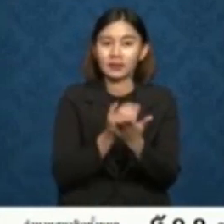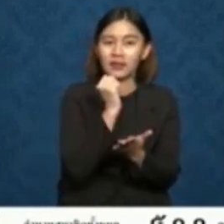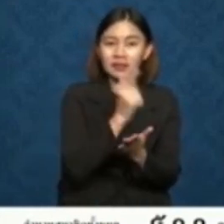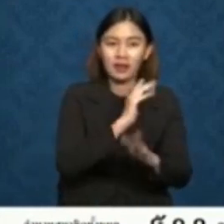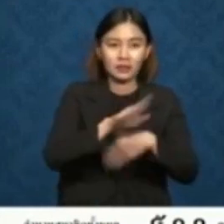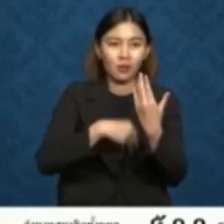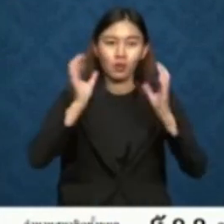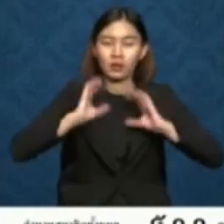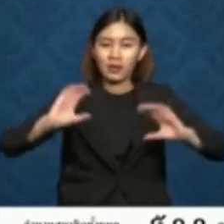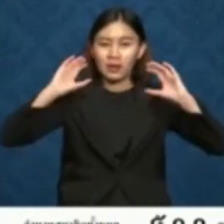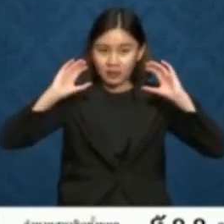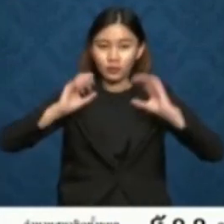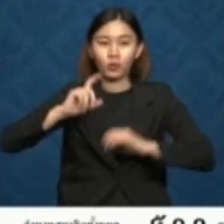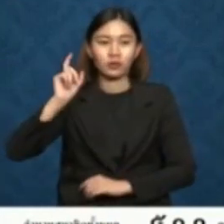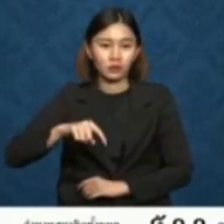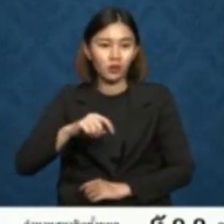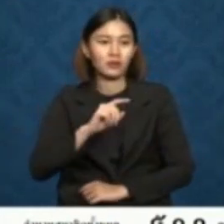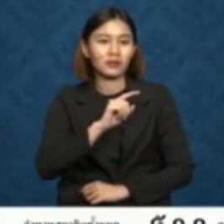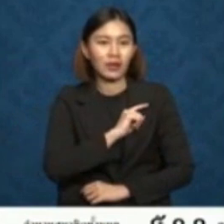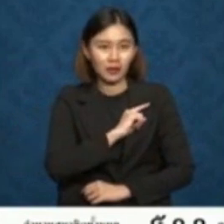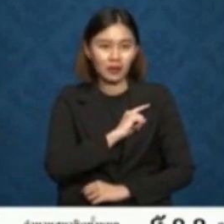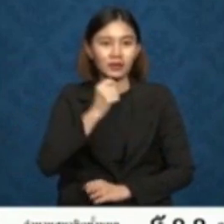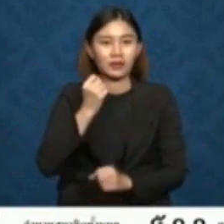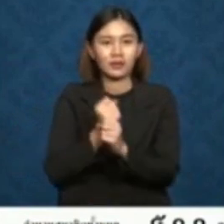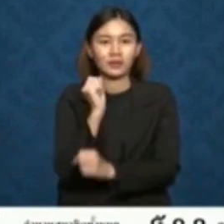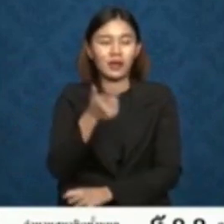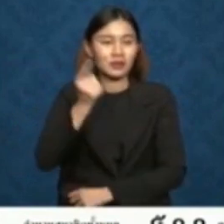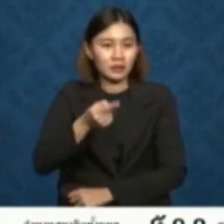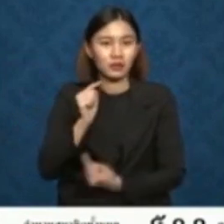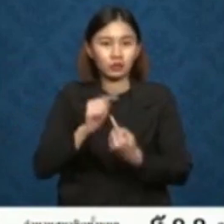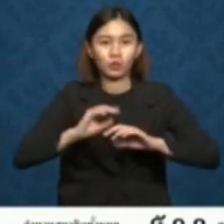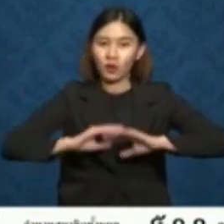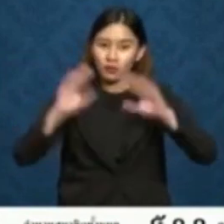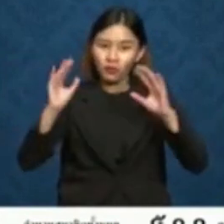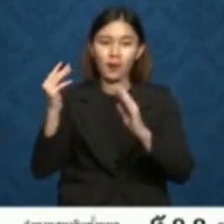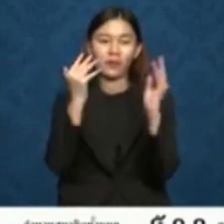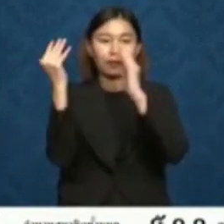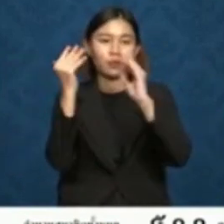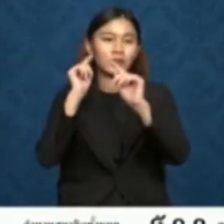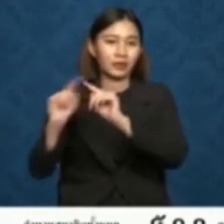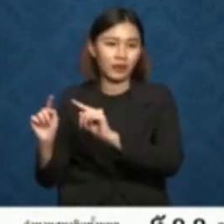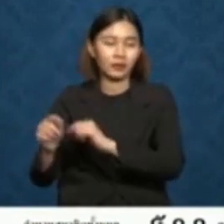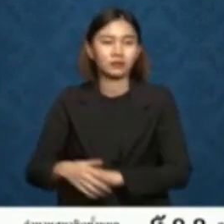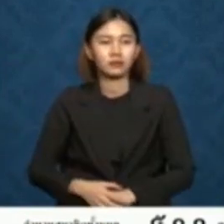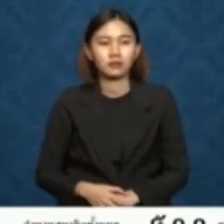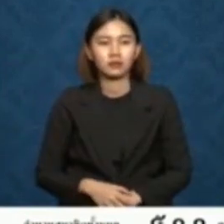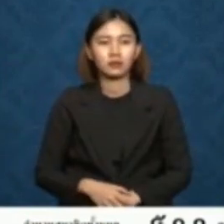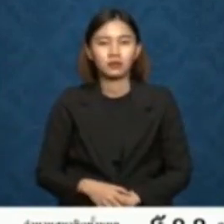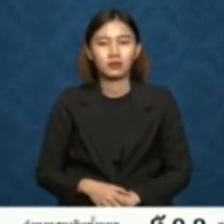หมายรวมถึงค่าใช้จ่ายทั้งหมดที่ราชการต้องรับภาระจ่ายจริงครับในการขจัดมลพิษ